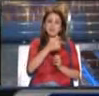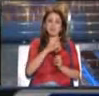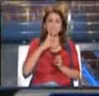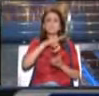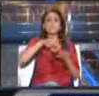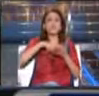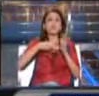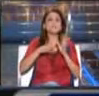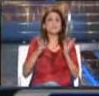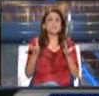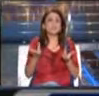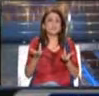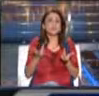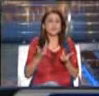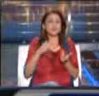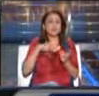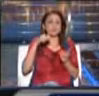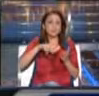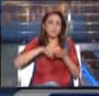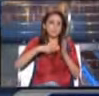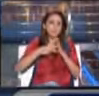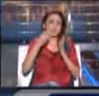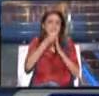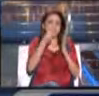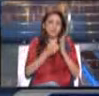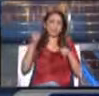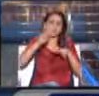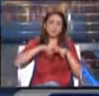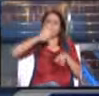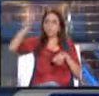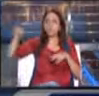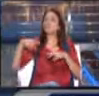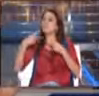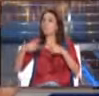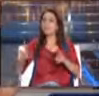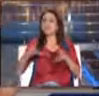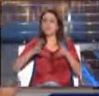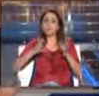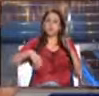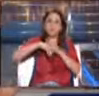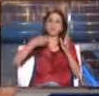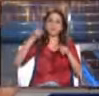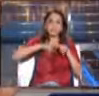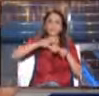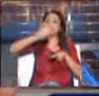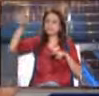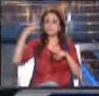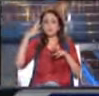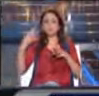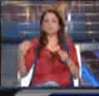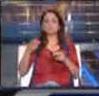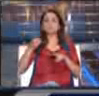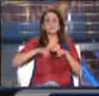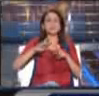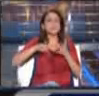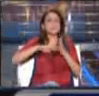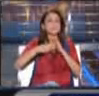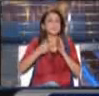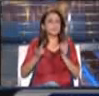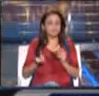يعني ايه الضمانات اللي ممكن من وجهه نظرك تخلي الدوري ممكن يعود والجميع يكون راضي. هسال سؤال نادر حاجه استعد على الاجابه برضه. قال